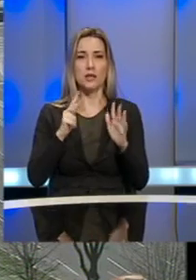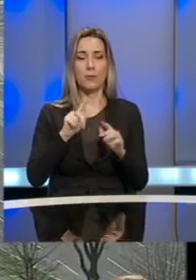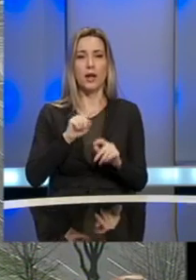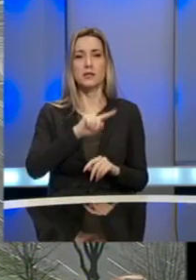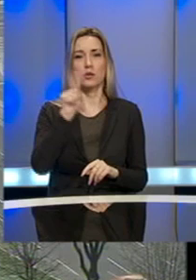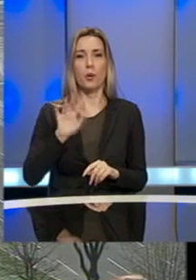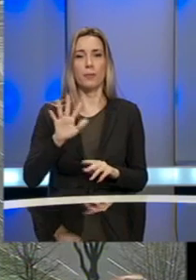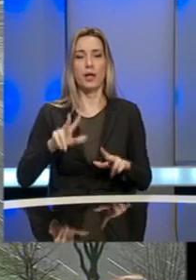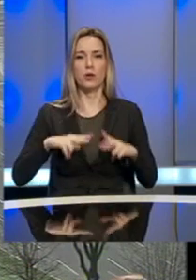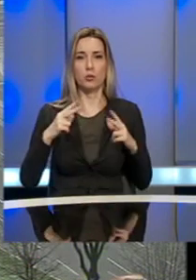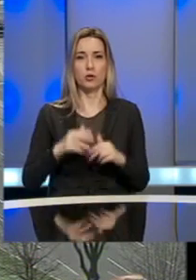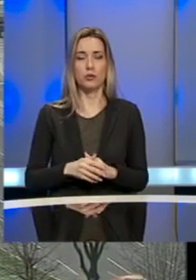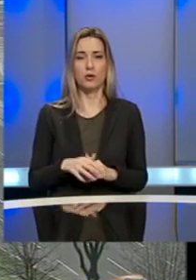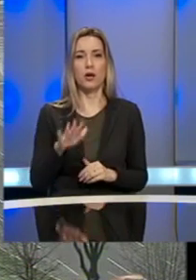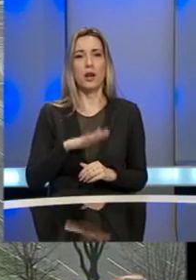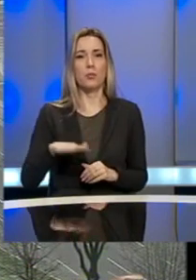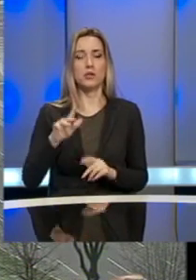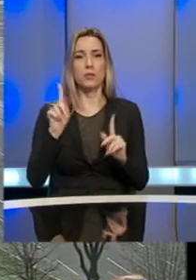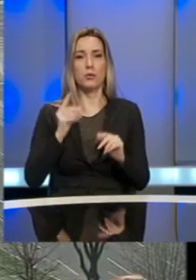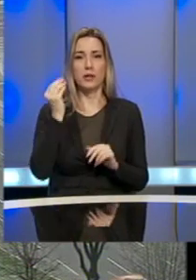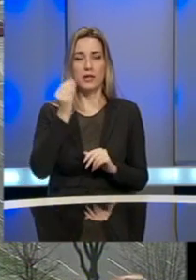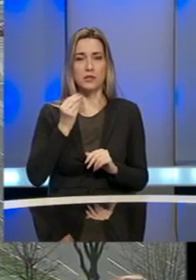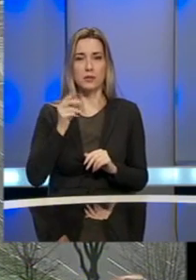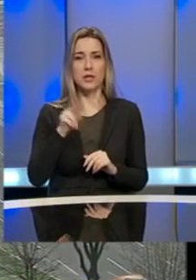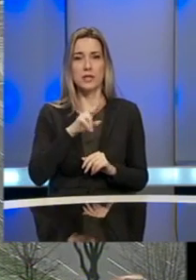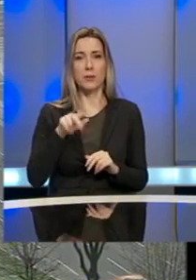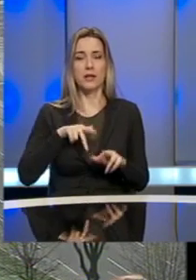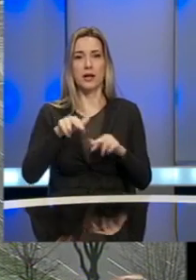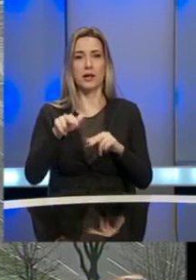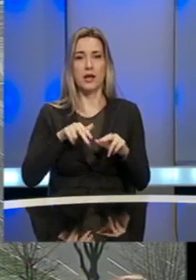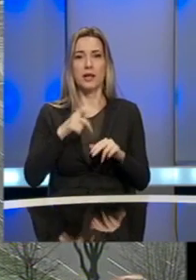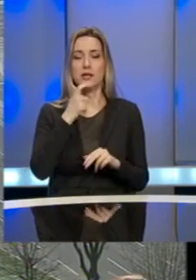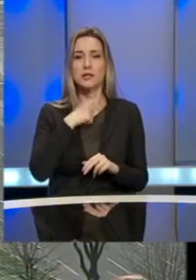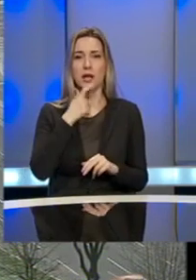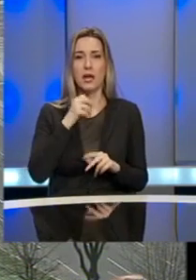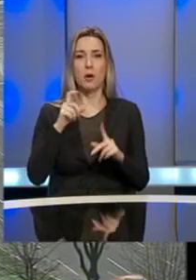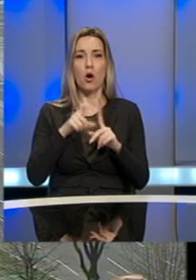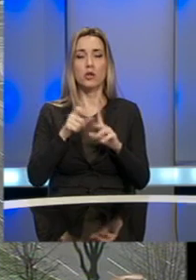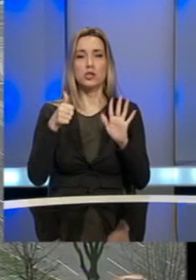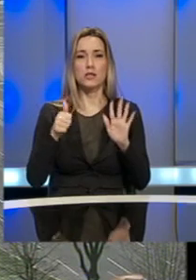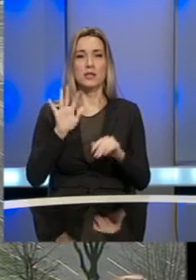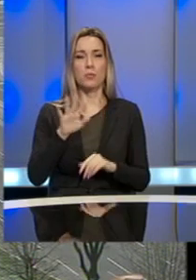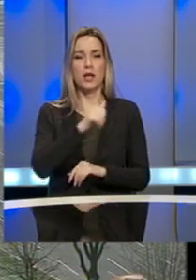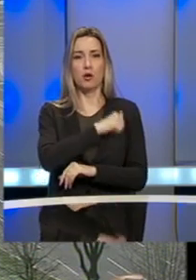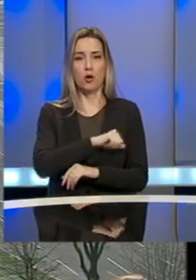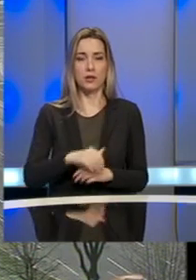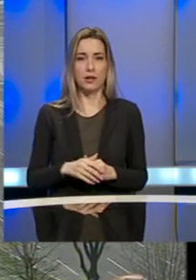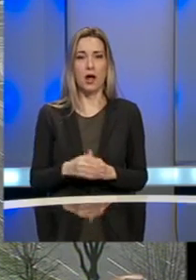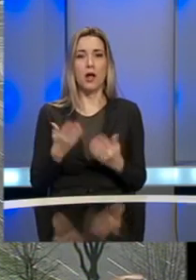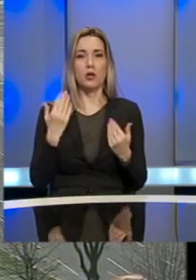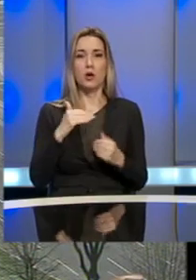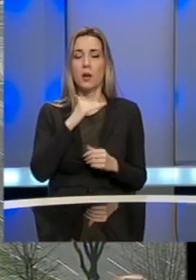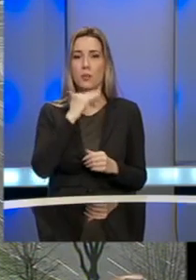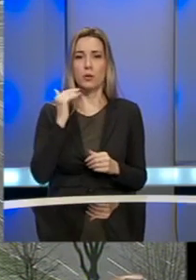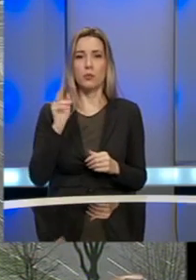5 sati ujutru. Na području Republike Srpske zabranjeno je kretanje starijim od 65 godina, dok je